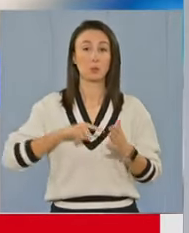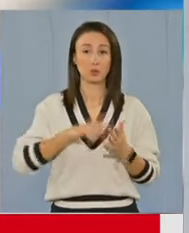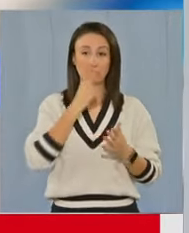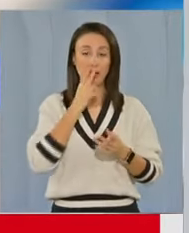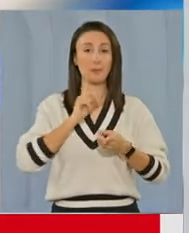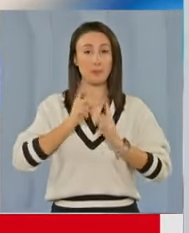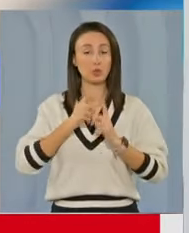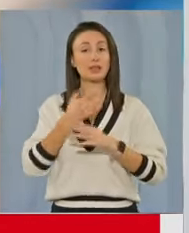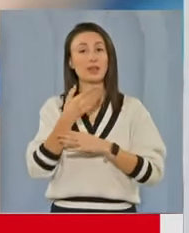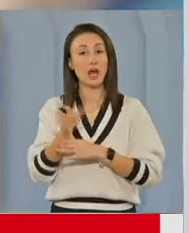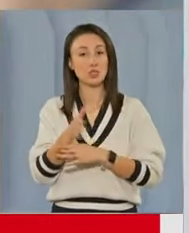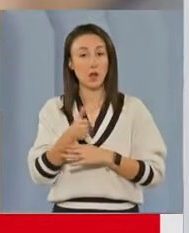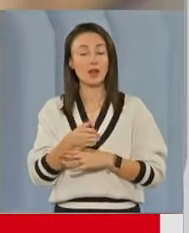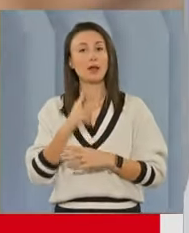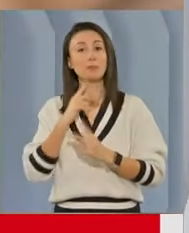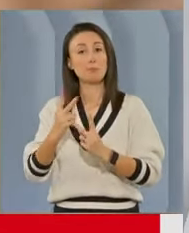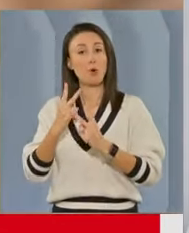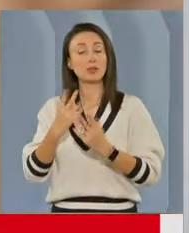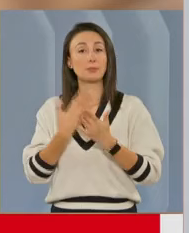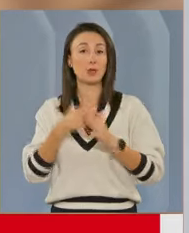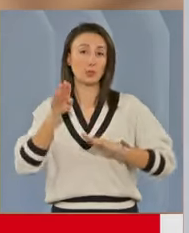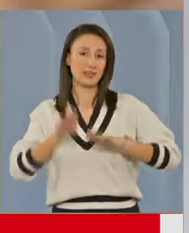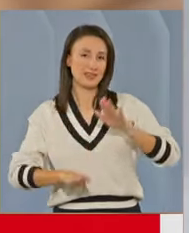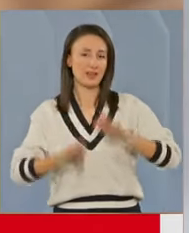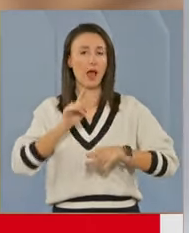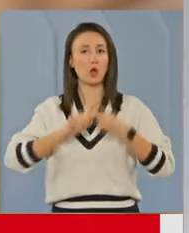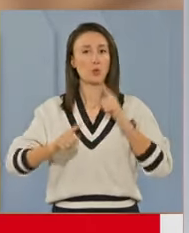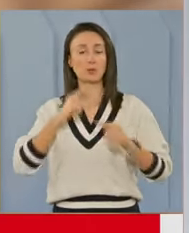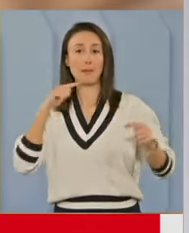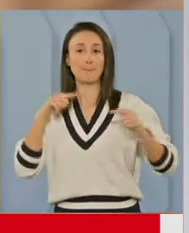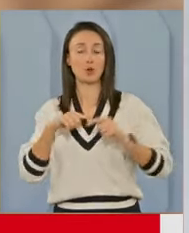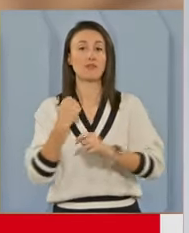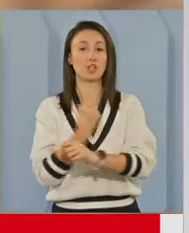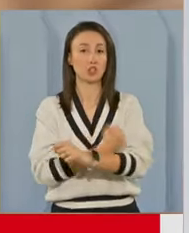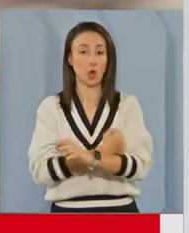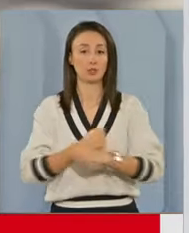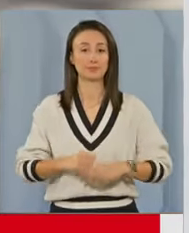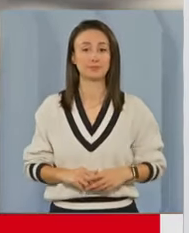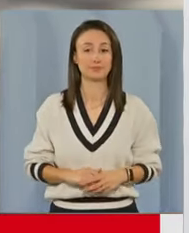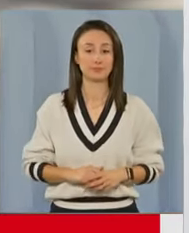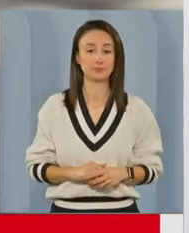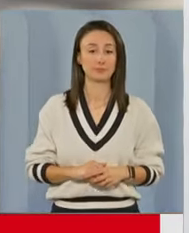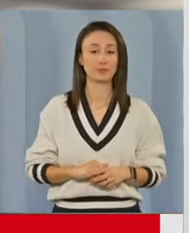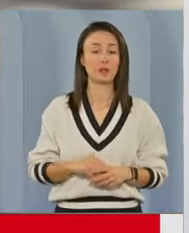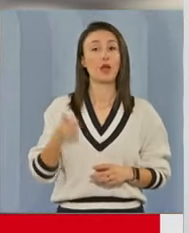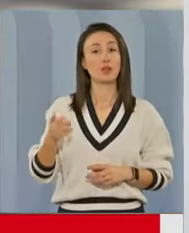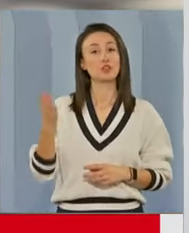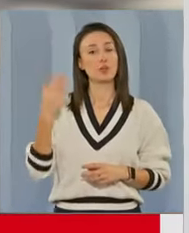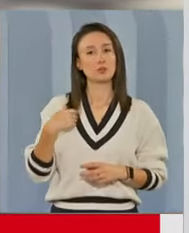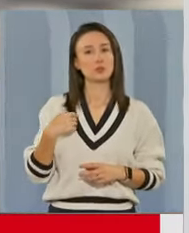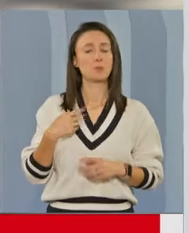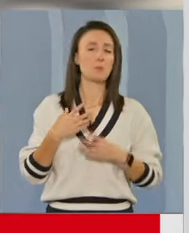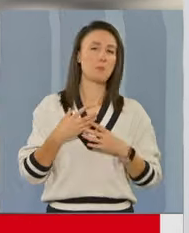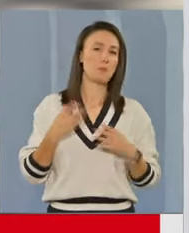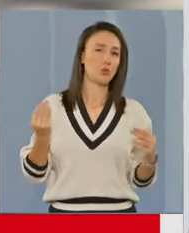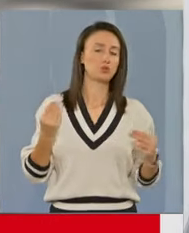la nivel național a contat foarte mult în dezechilibrat luptei împotriva drogurilor și aici au fost loc de orgolii